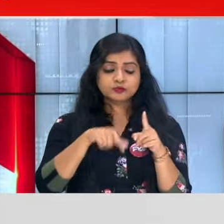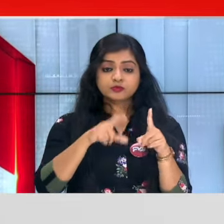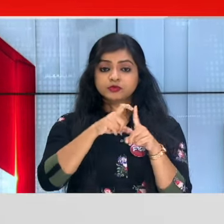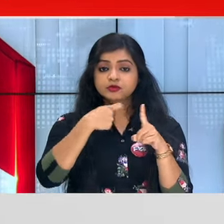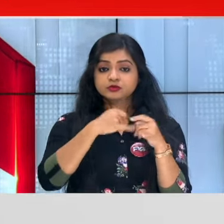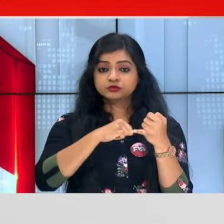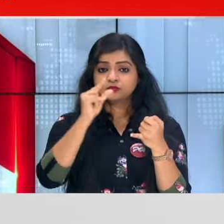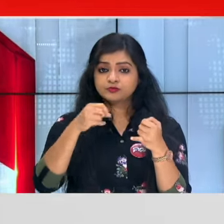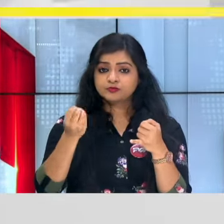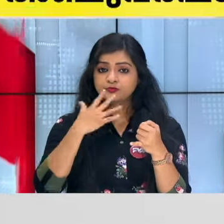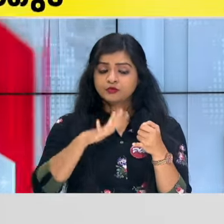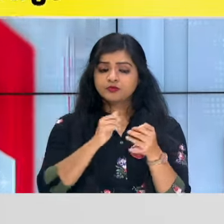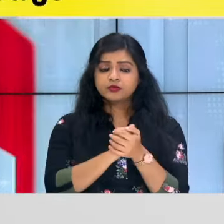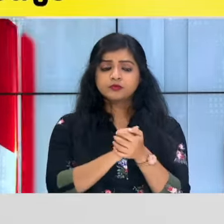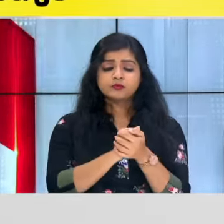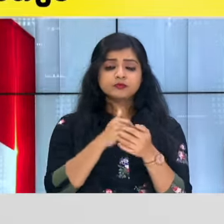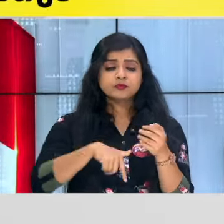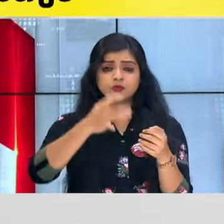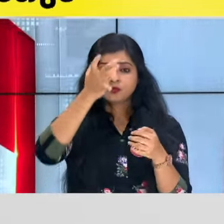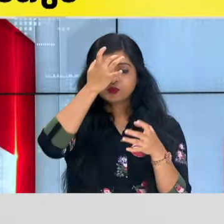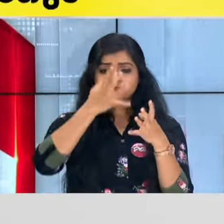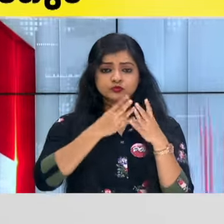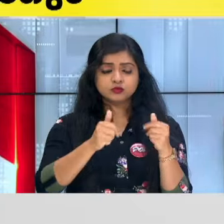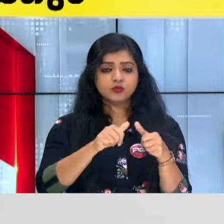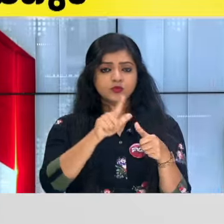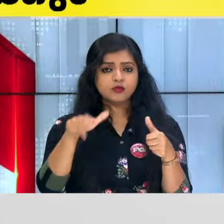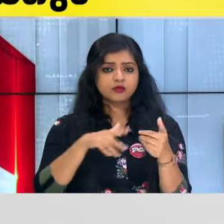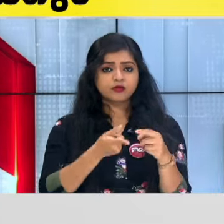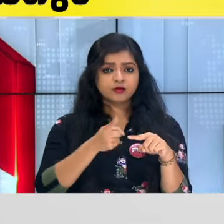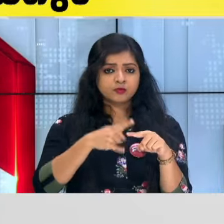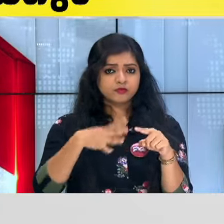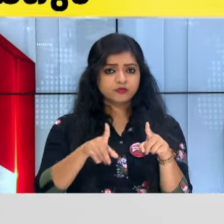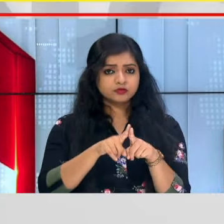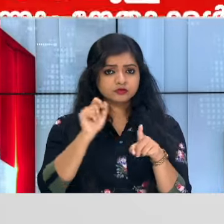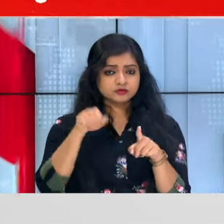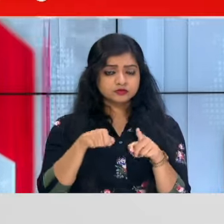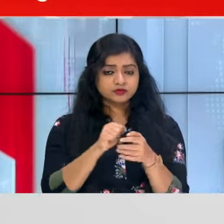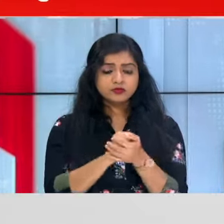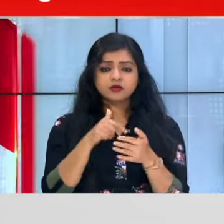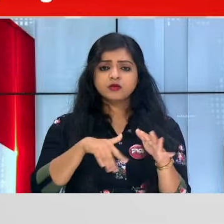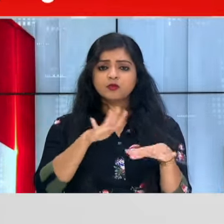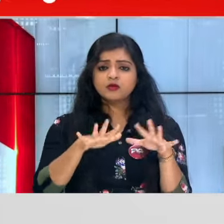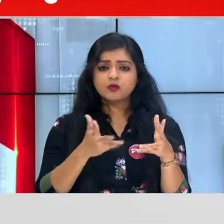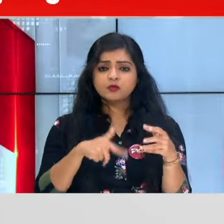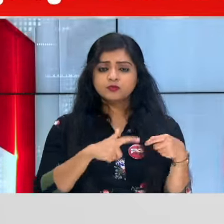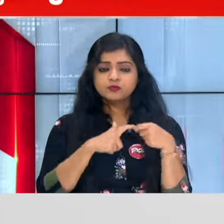ശിവകുമാറിന്റെ ഭാഗത്തു നിന്ന് ഉണ്ടാകുന്നത്. അത്തരത്തിൽ പ്രശ്നപരിഹാരം എല്ലാം ഉണ്ടായി എന്ന് തന്നെ കരുതാനാകുമോ? എന്താണ് നിലവിലെ അവസ്ഥ?